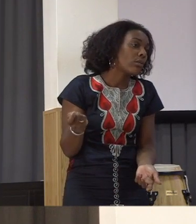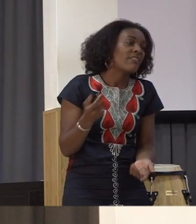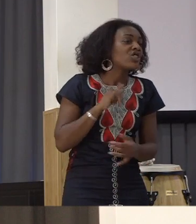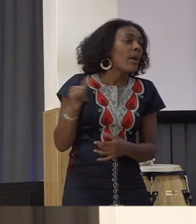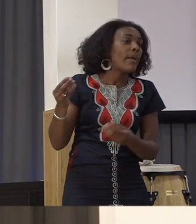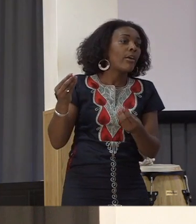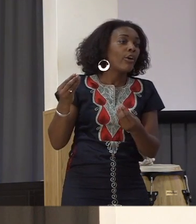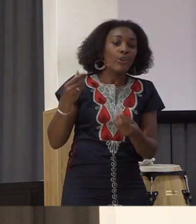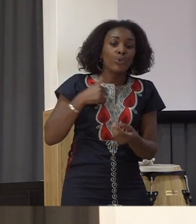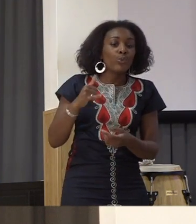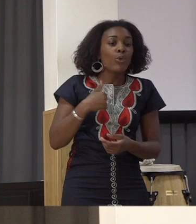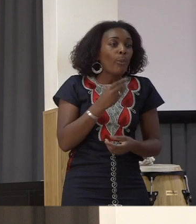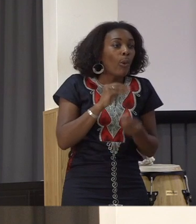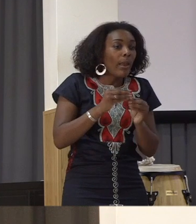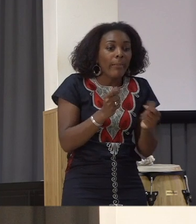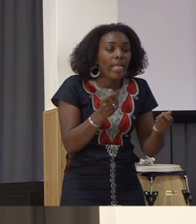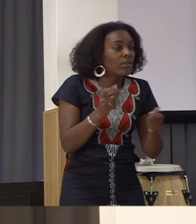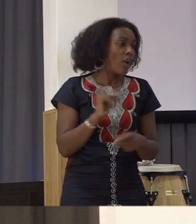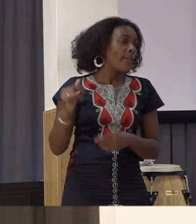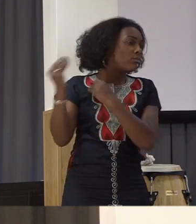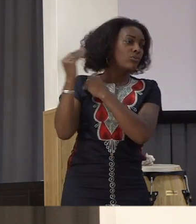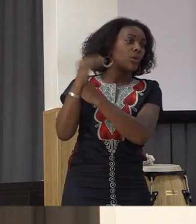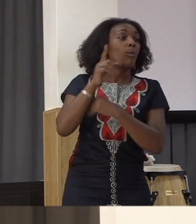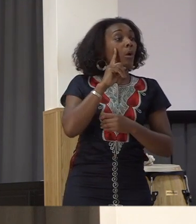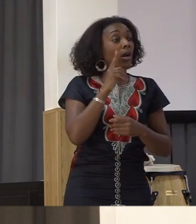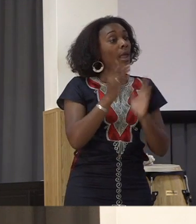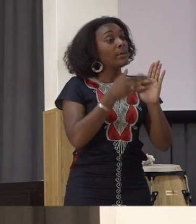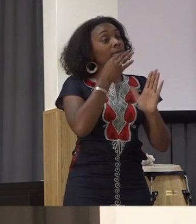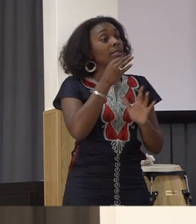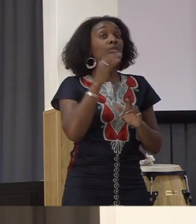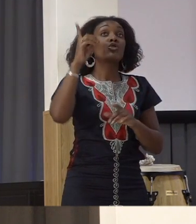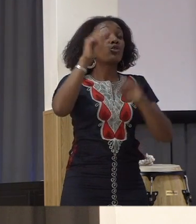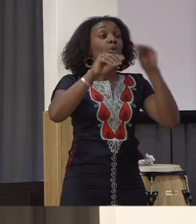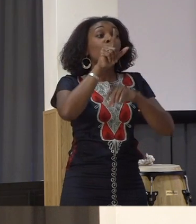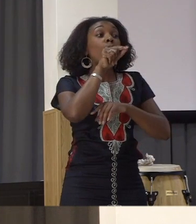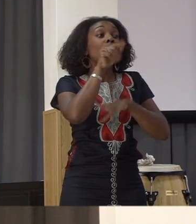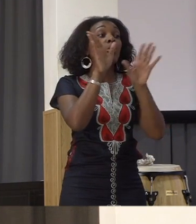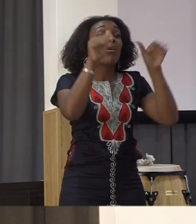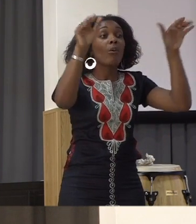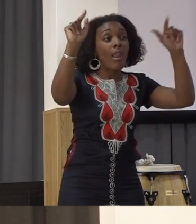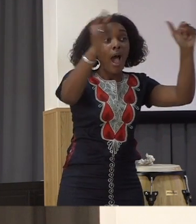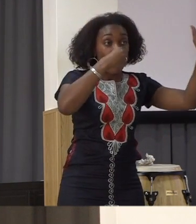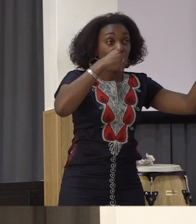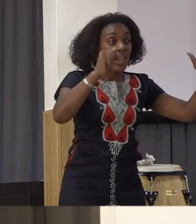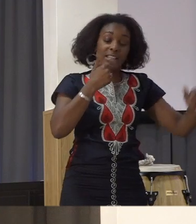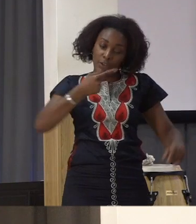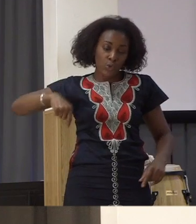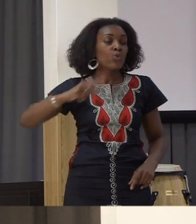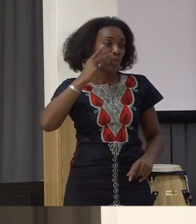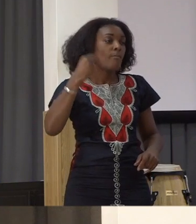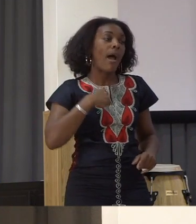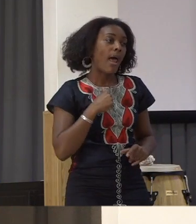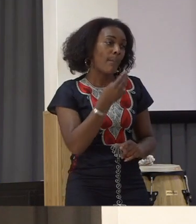c'est vrai. Mais parfois, il y a des temps où nous manquons de choses à boire ou à manger. Mais lorsque Dieu est là, nous pouvons quand